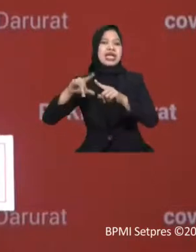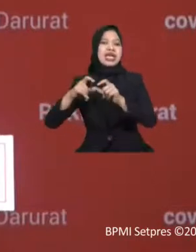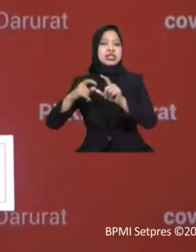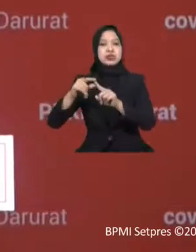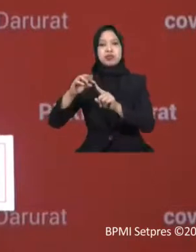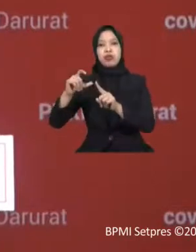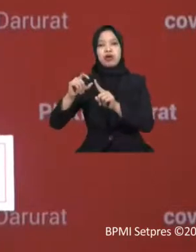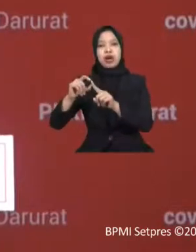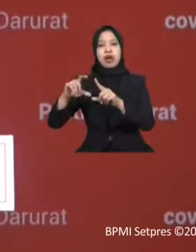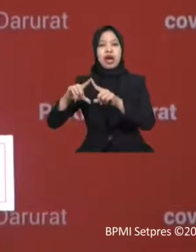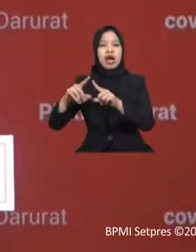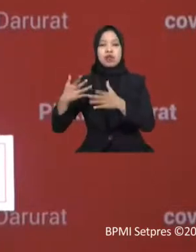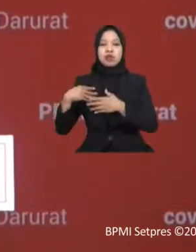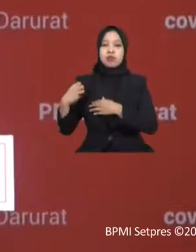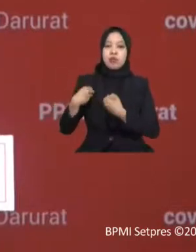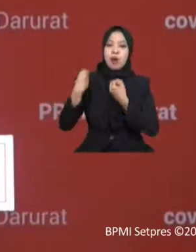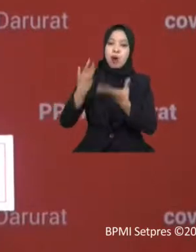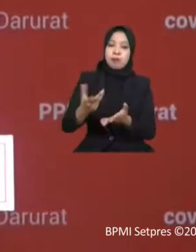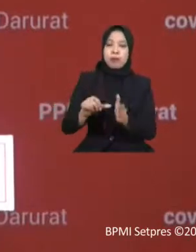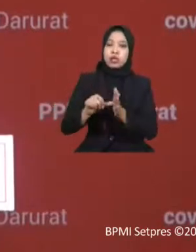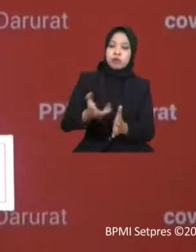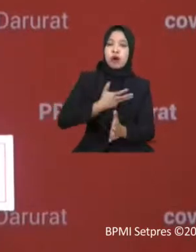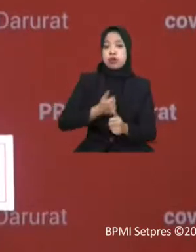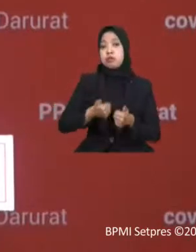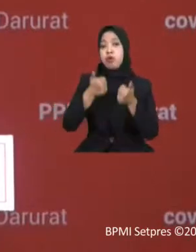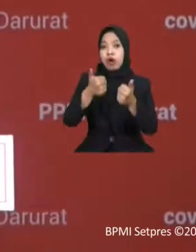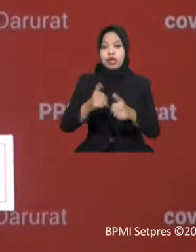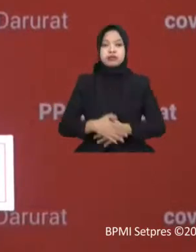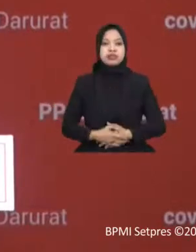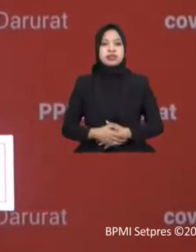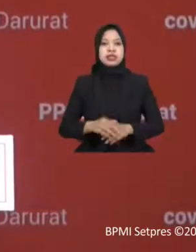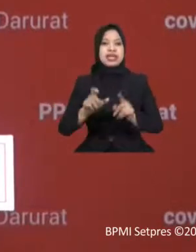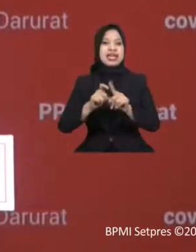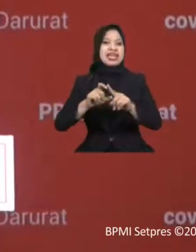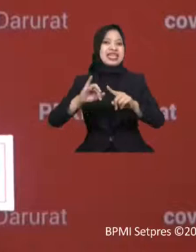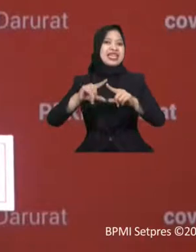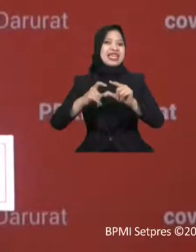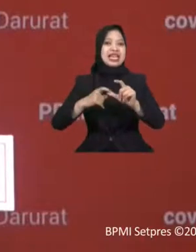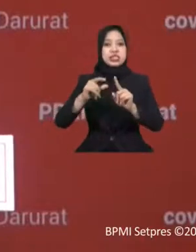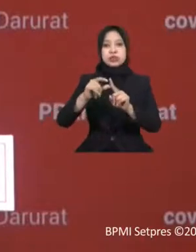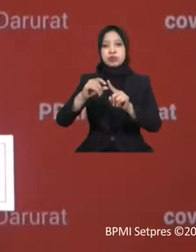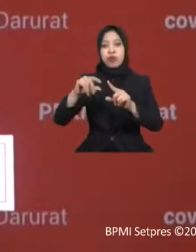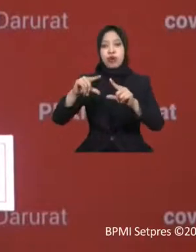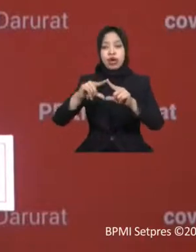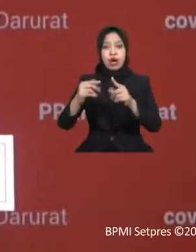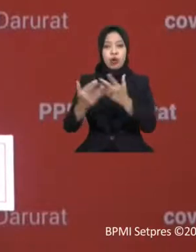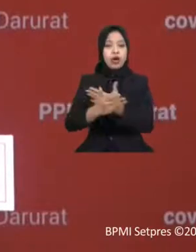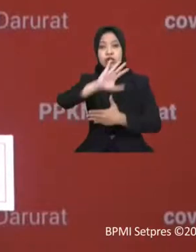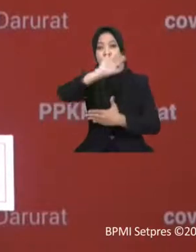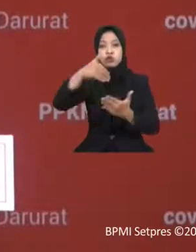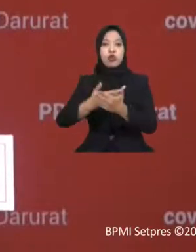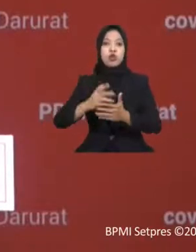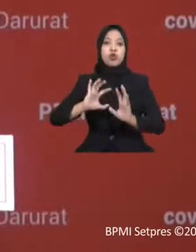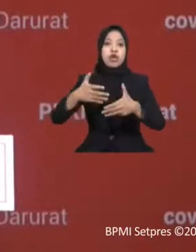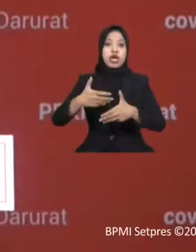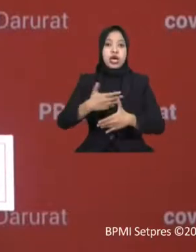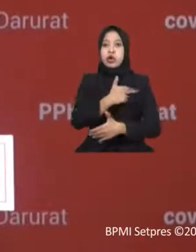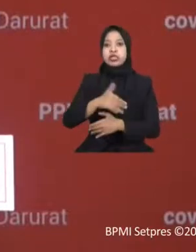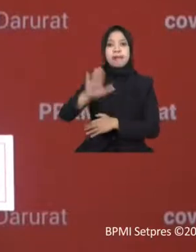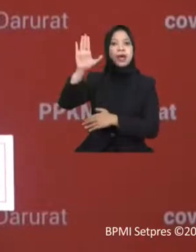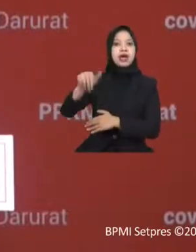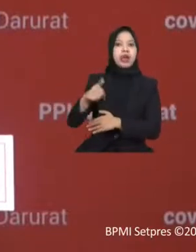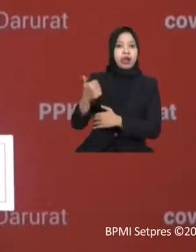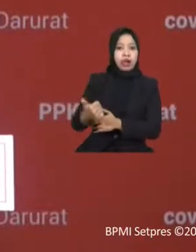ingin mengabdi untuk itu bagi warga diaspora di seluruh dunia Indonesia memanggil